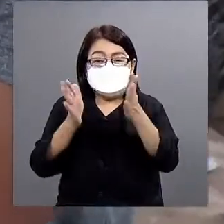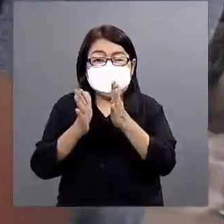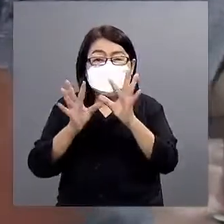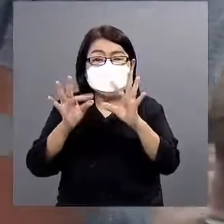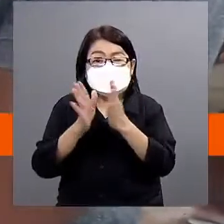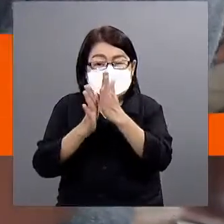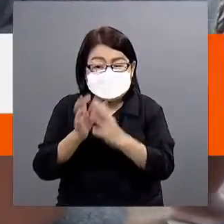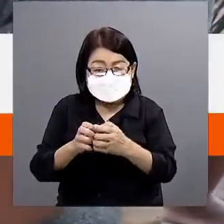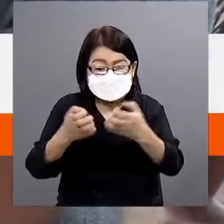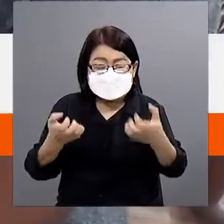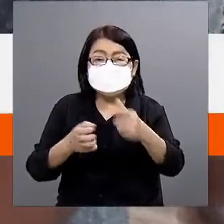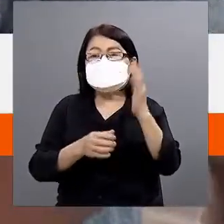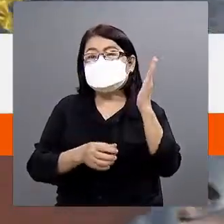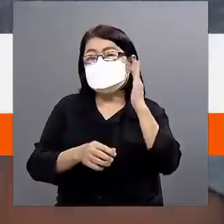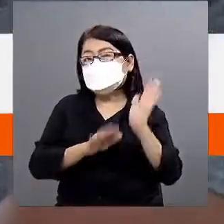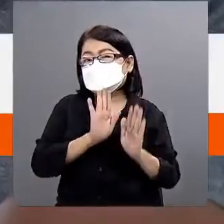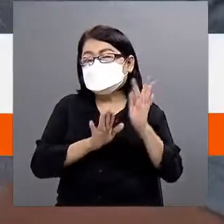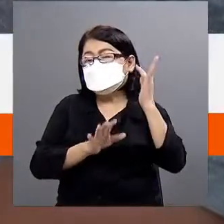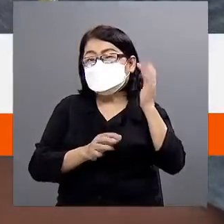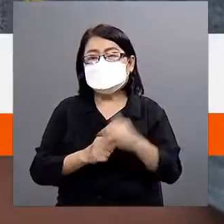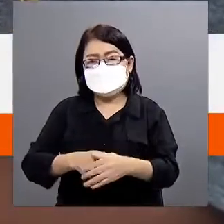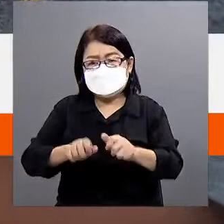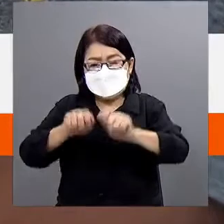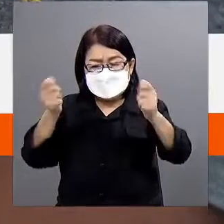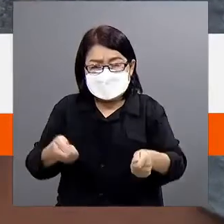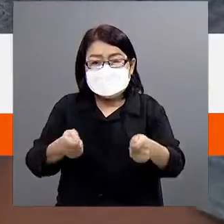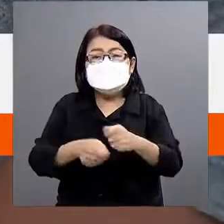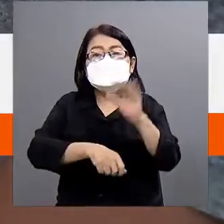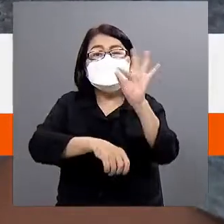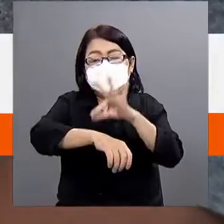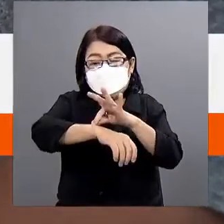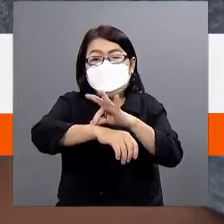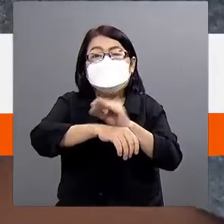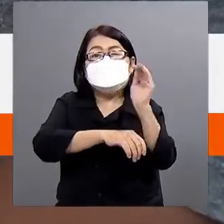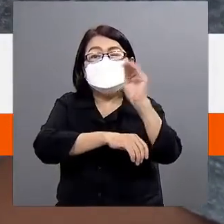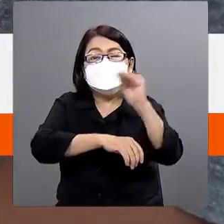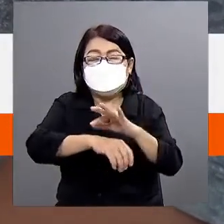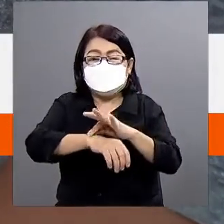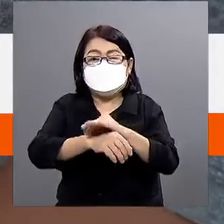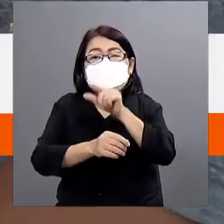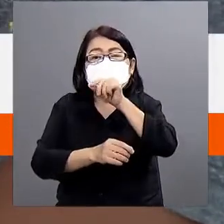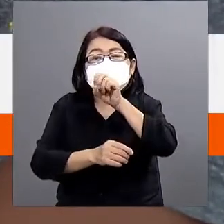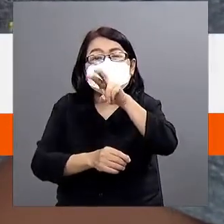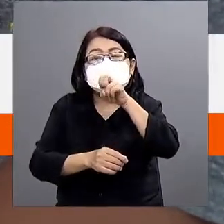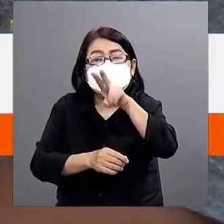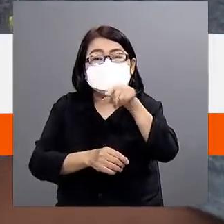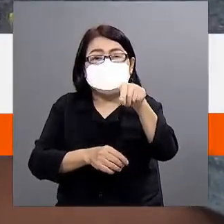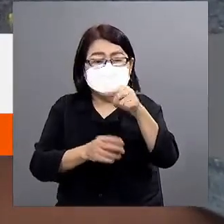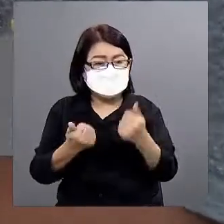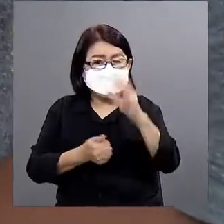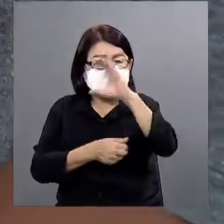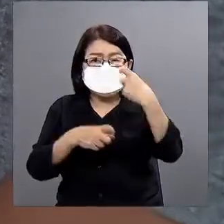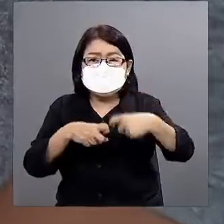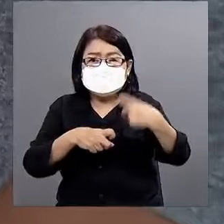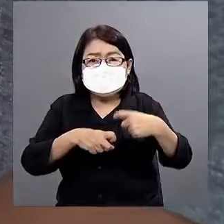นหนังงูหรือหนังตะกวดทุกวันนี้หาหนังยากแล้วก็จะเป็นหนังวัวห